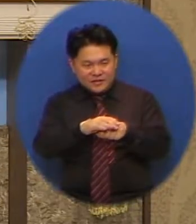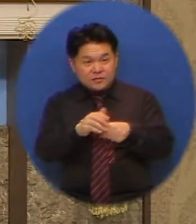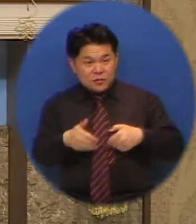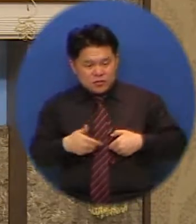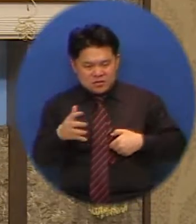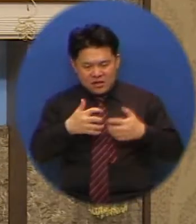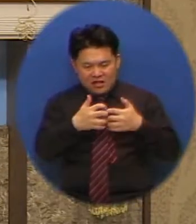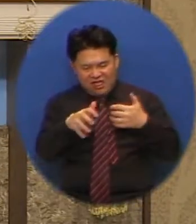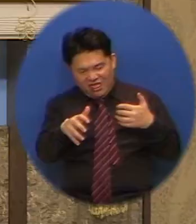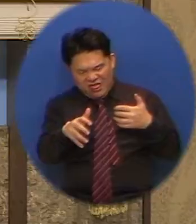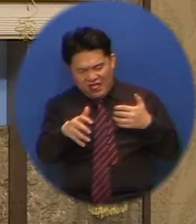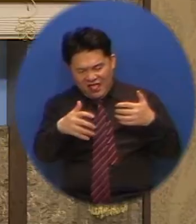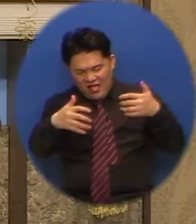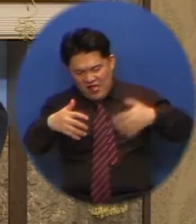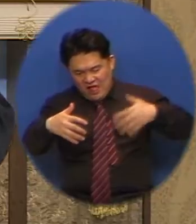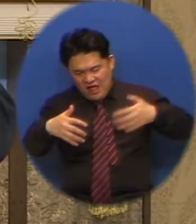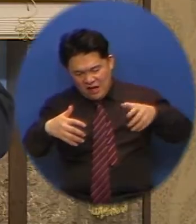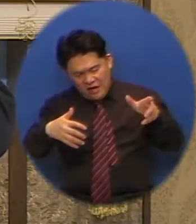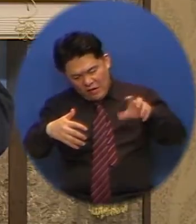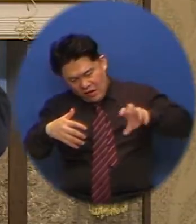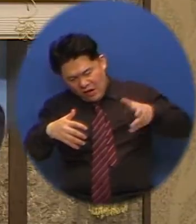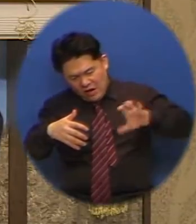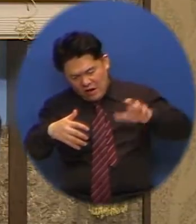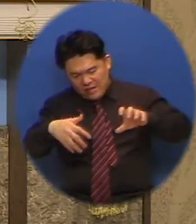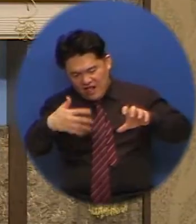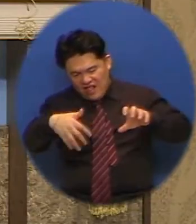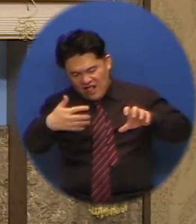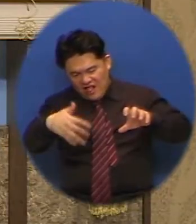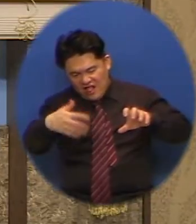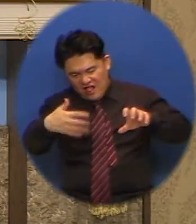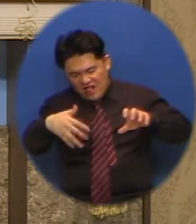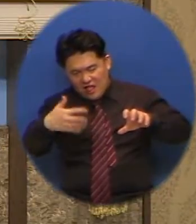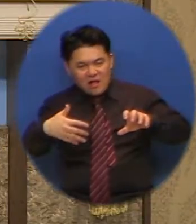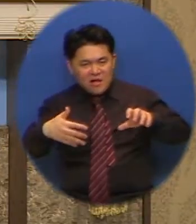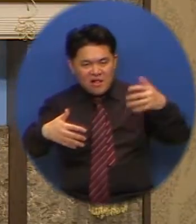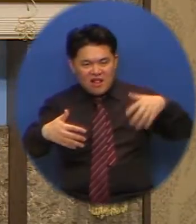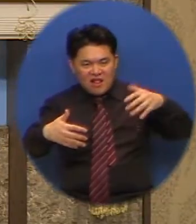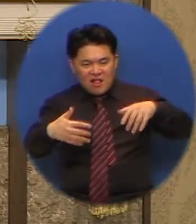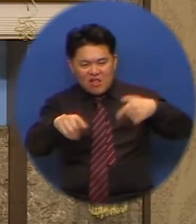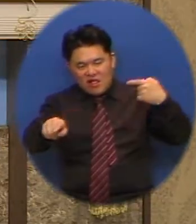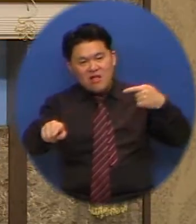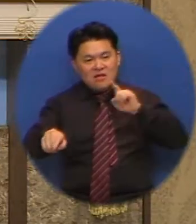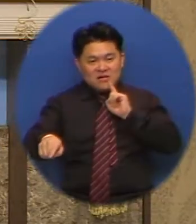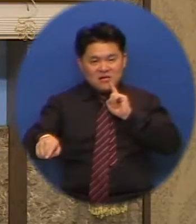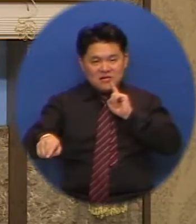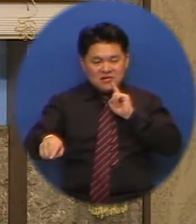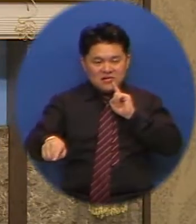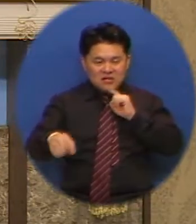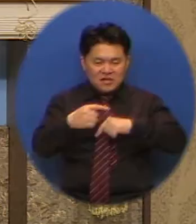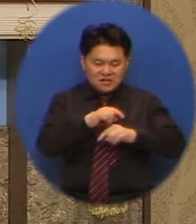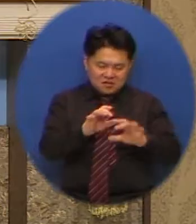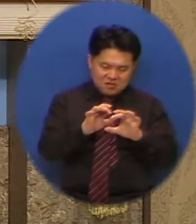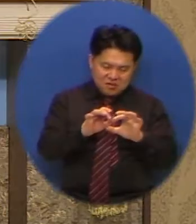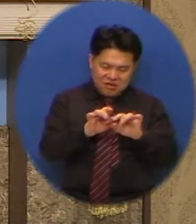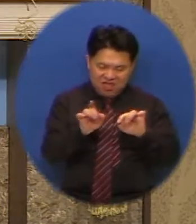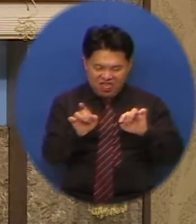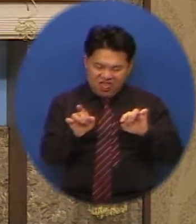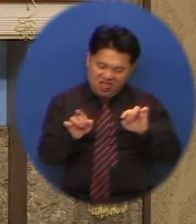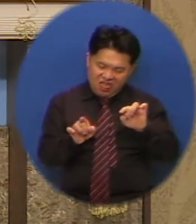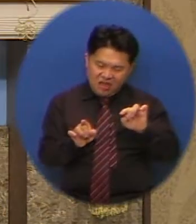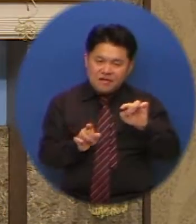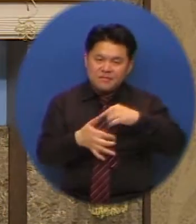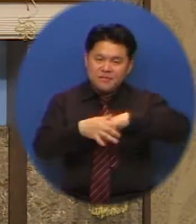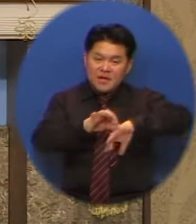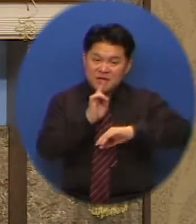때문에 네. 나름대로 열심히 이제 돌긴 하는데 예. 시계 전체를 보면 제 기능을 잘 못한다. 예. 제가